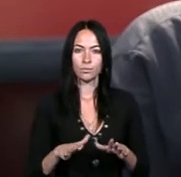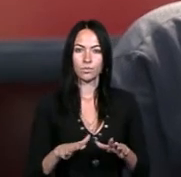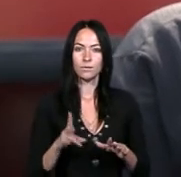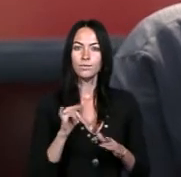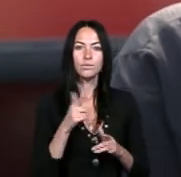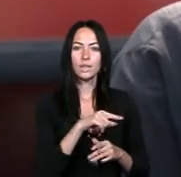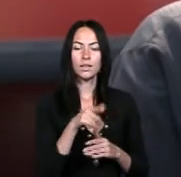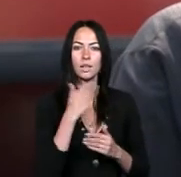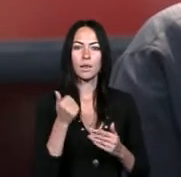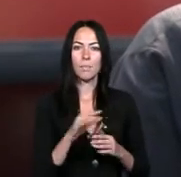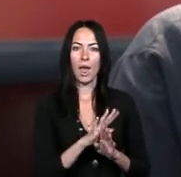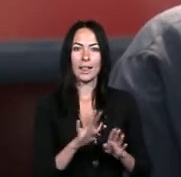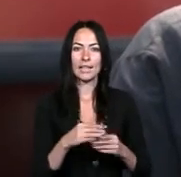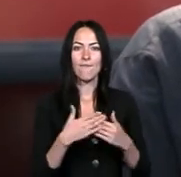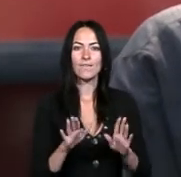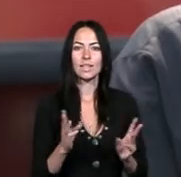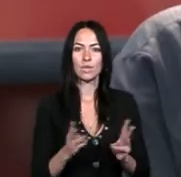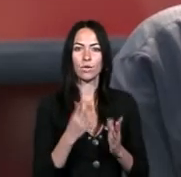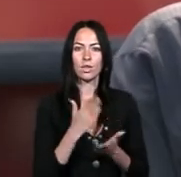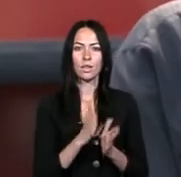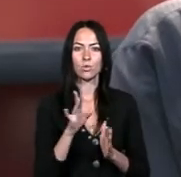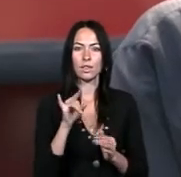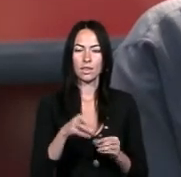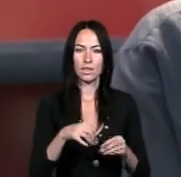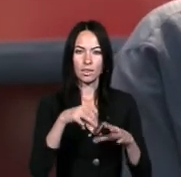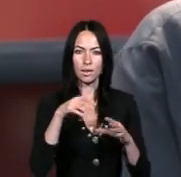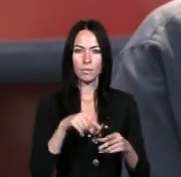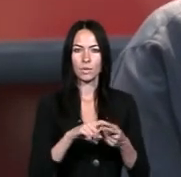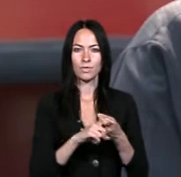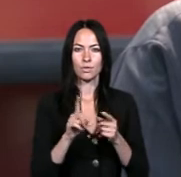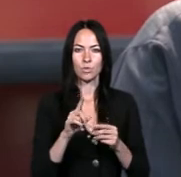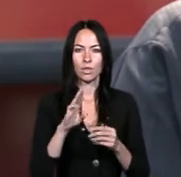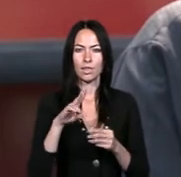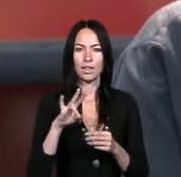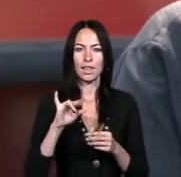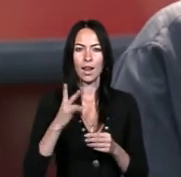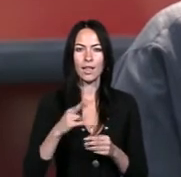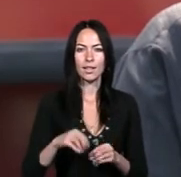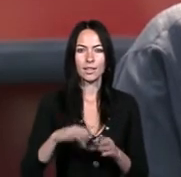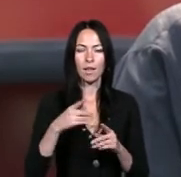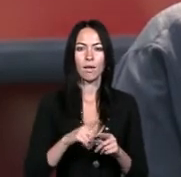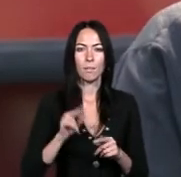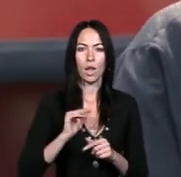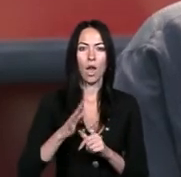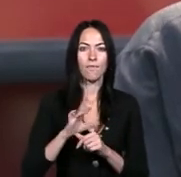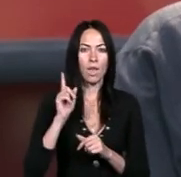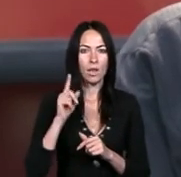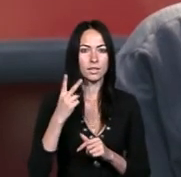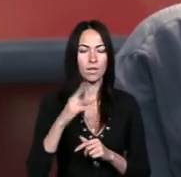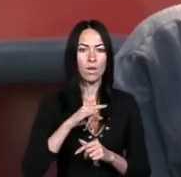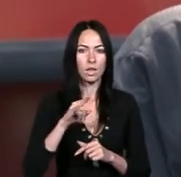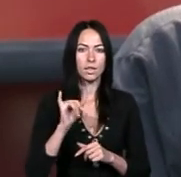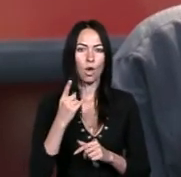Ніде немає лінії відкритого вогню. Є лише задимлення, пов'язані з тлінням. Стратегія така, працює авіація. Два літаки і